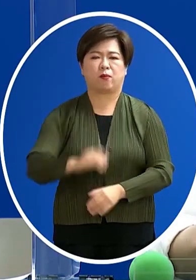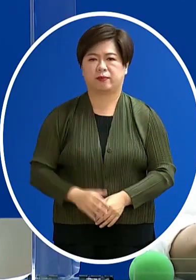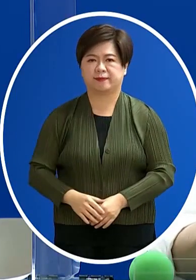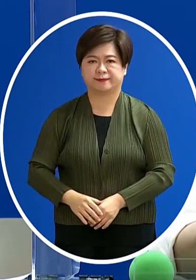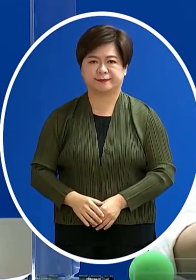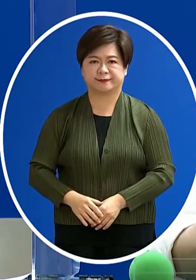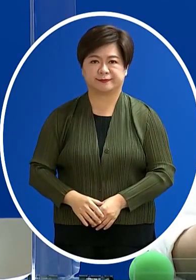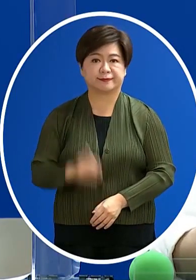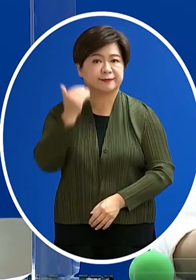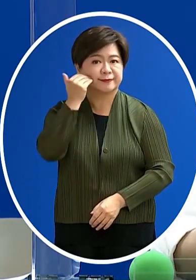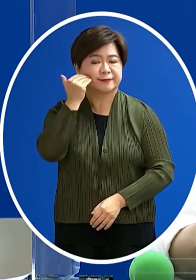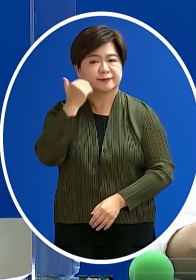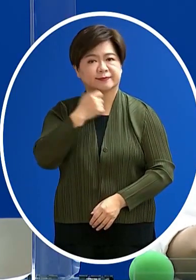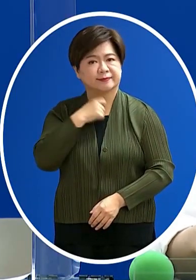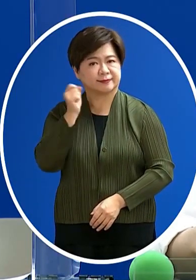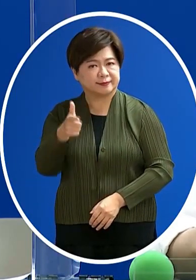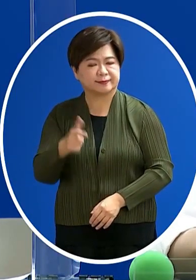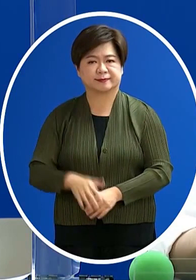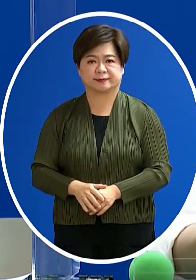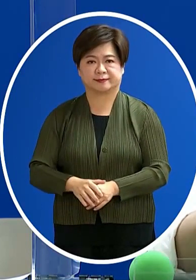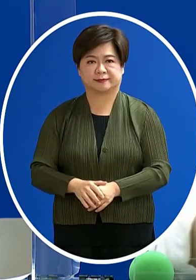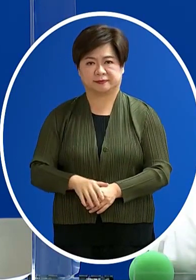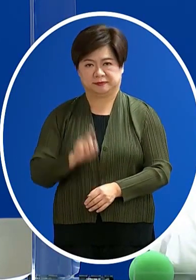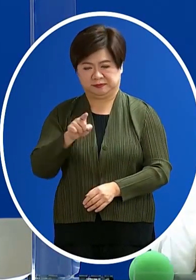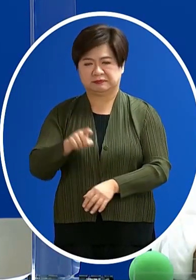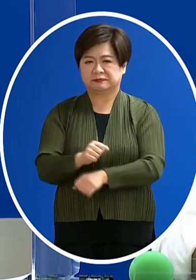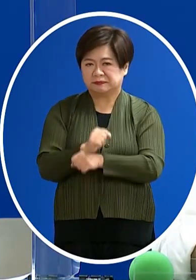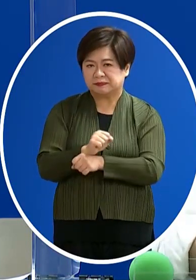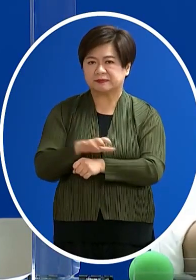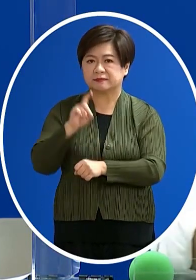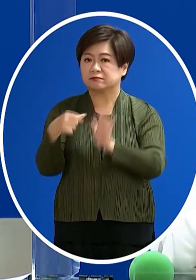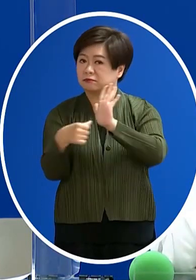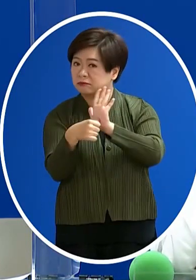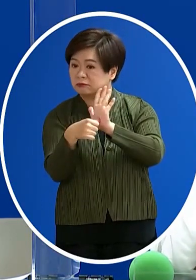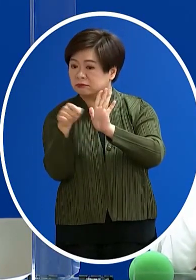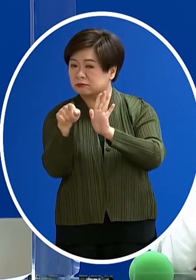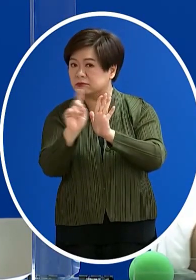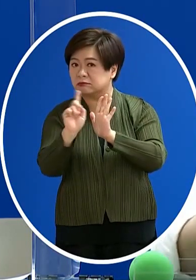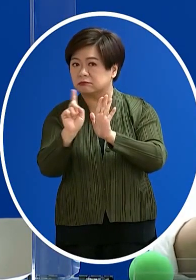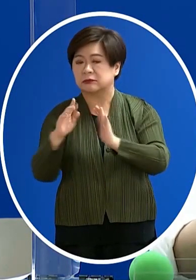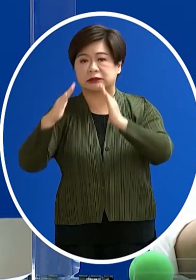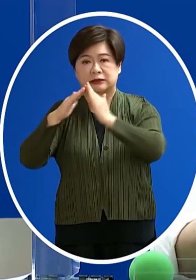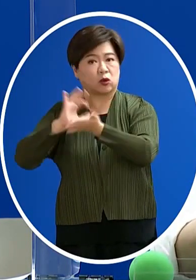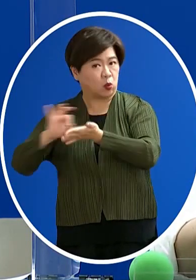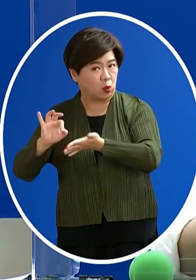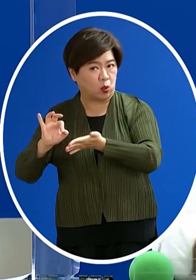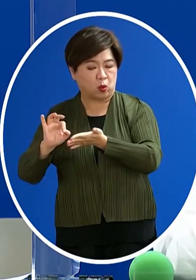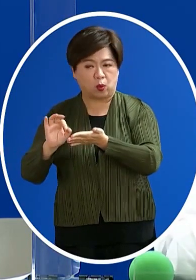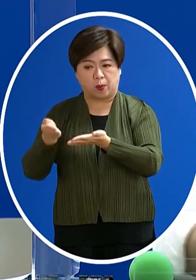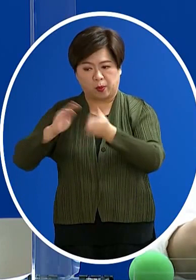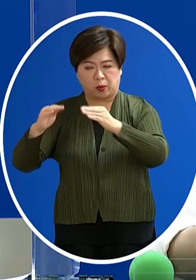以如果说要购买，说要先确认哦，这个产品名称有没有家用，还有包